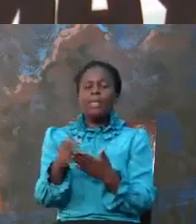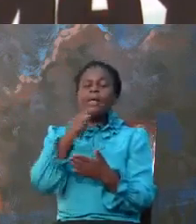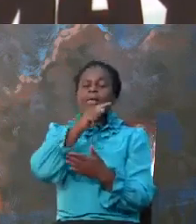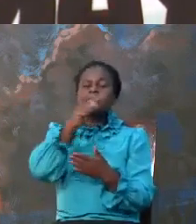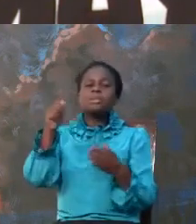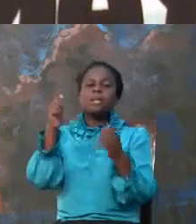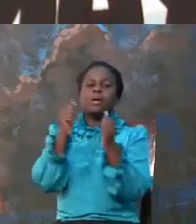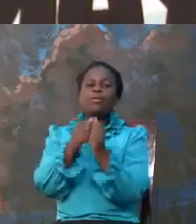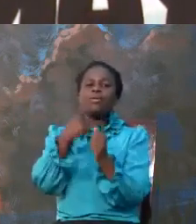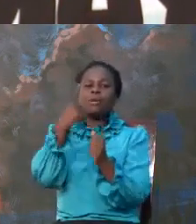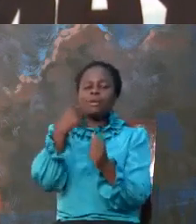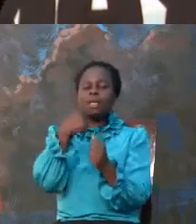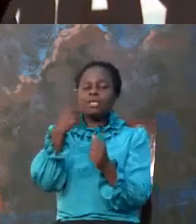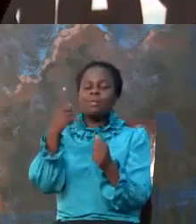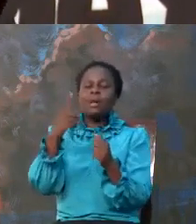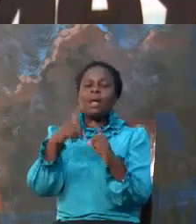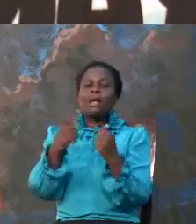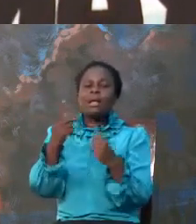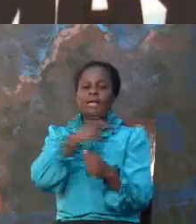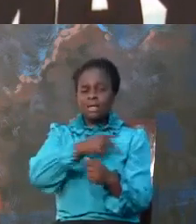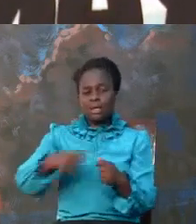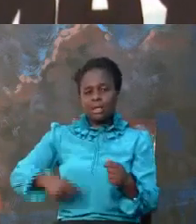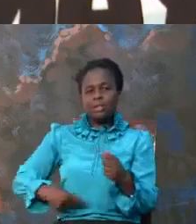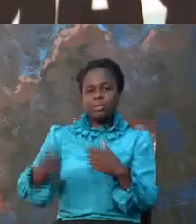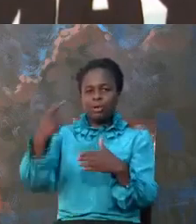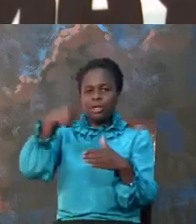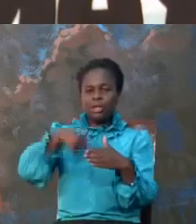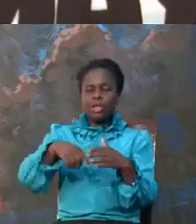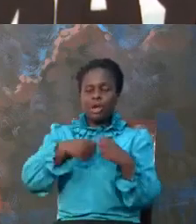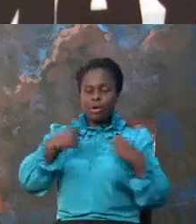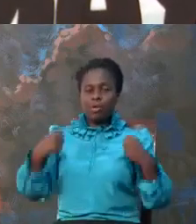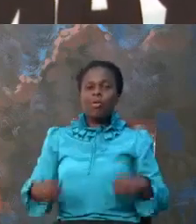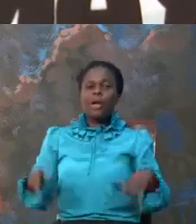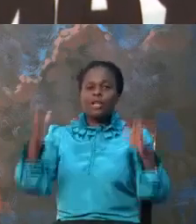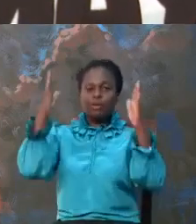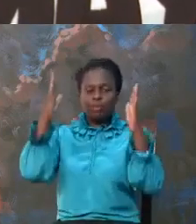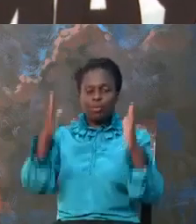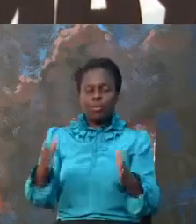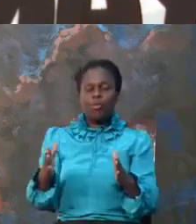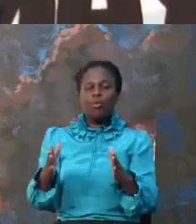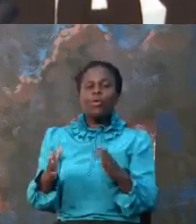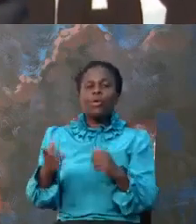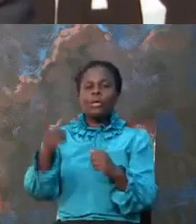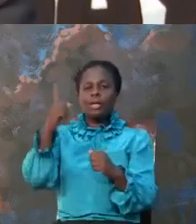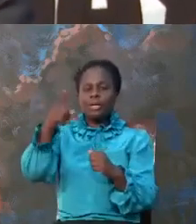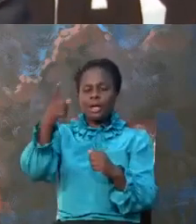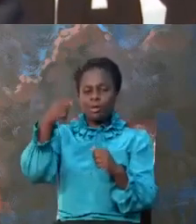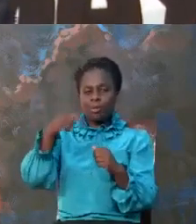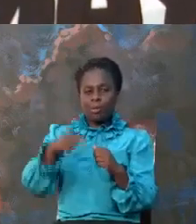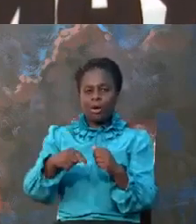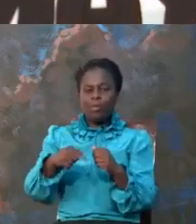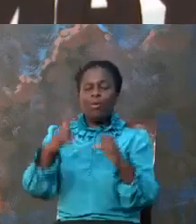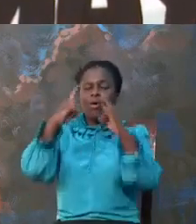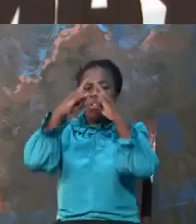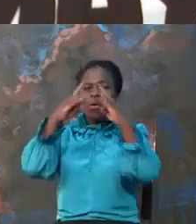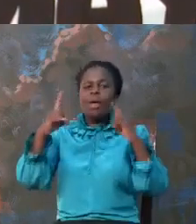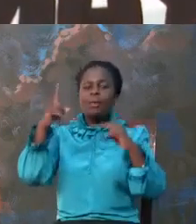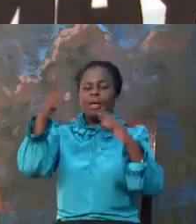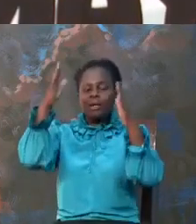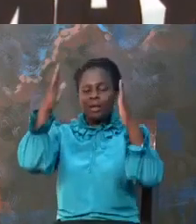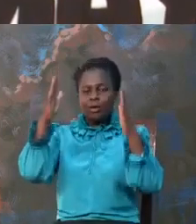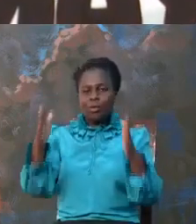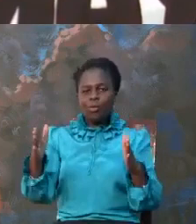Mstari wa 11, lakini Kristo akisha kuja aliyekuwa ni mkuu wa mambo mema yatakayokuwapo, kwa hema iliyo kubwa